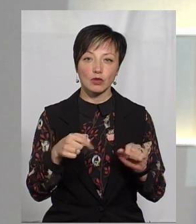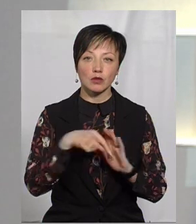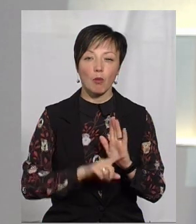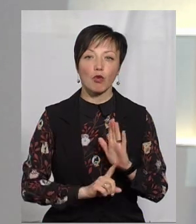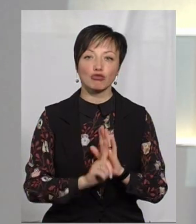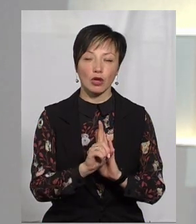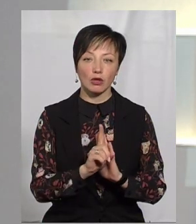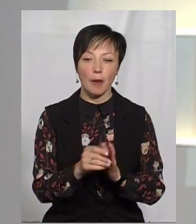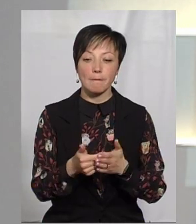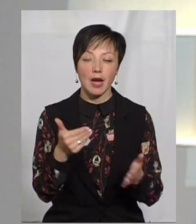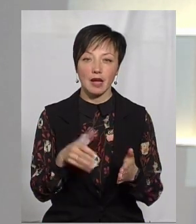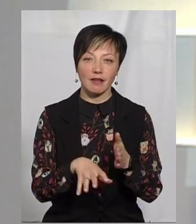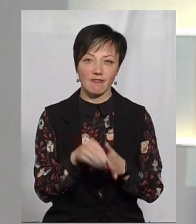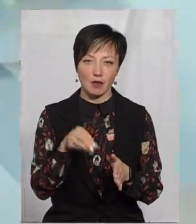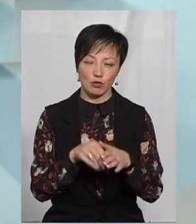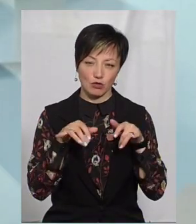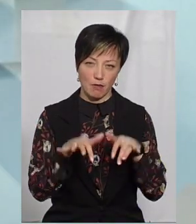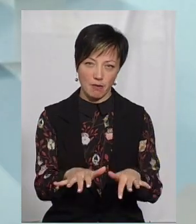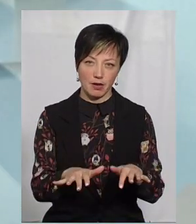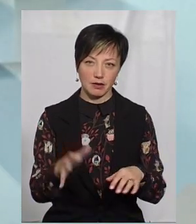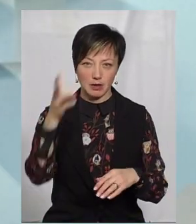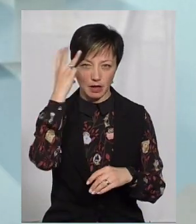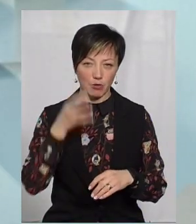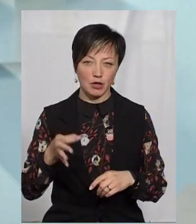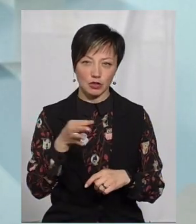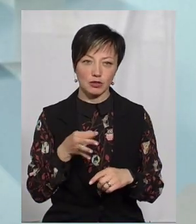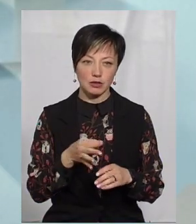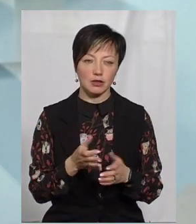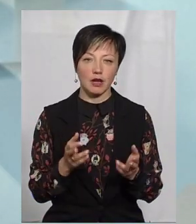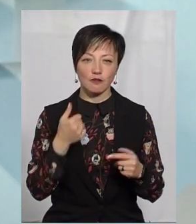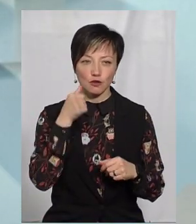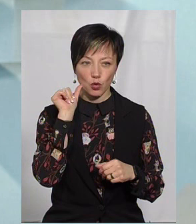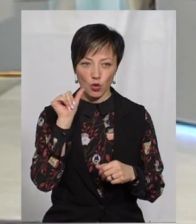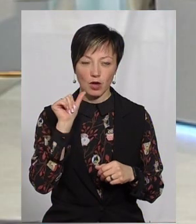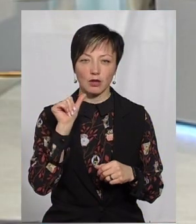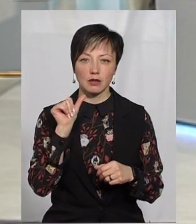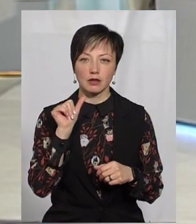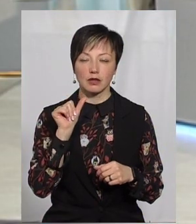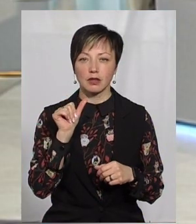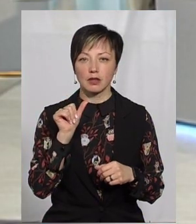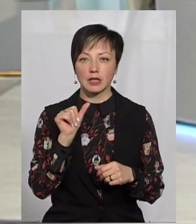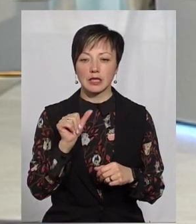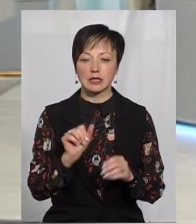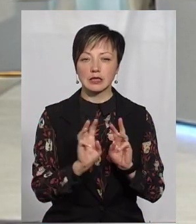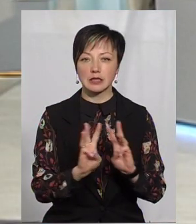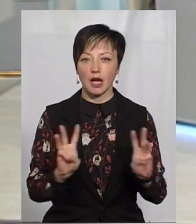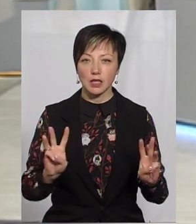ознаменувати початок виборчого процесу на Хмельниччині. Позаяк учора, саме учора на